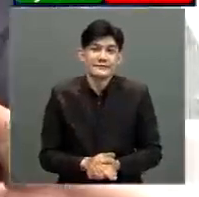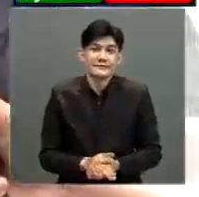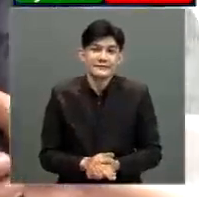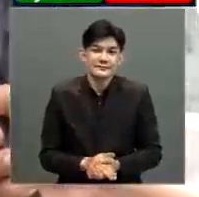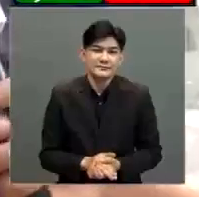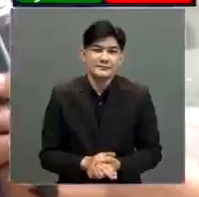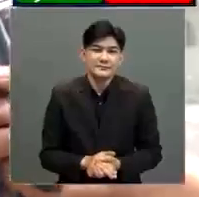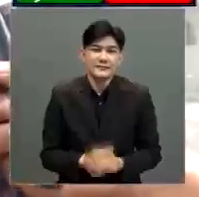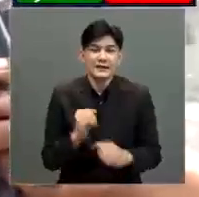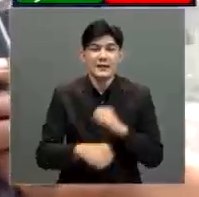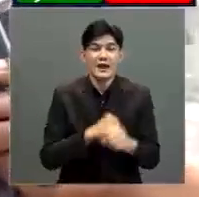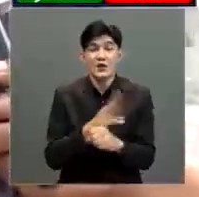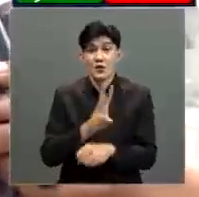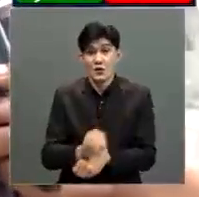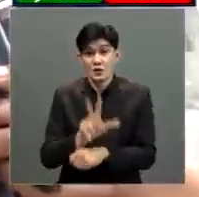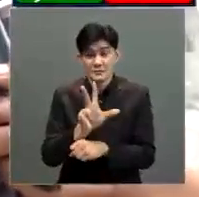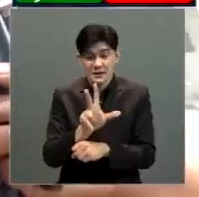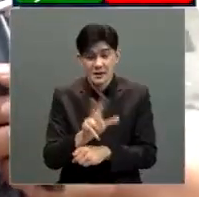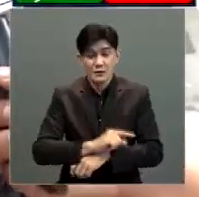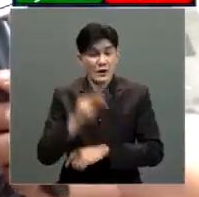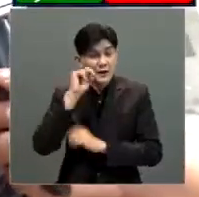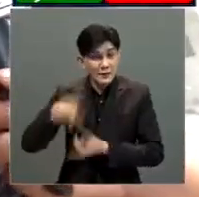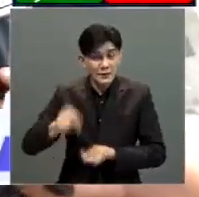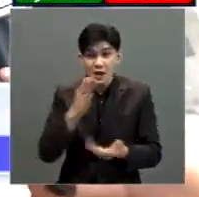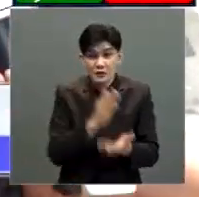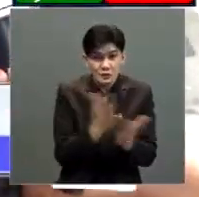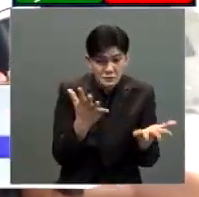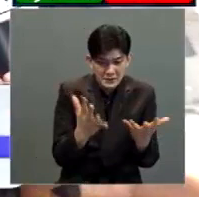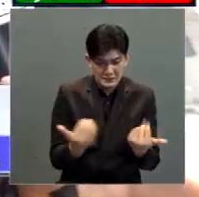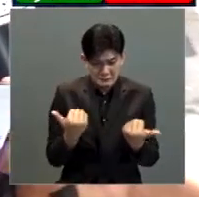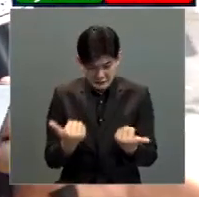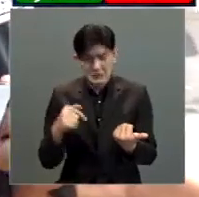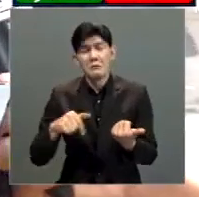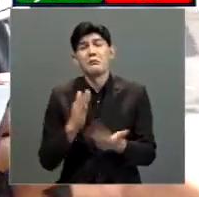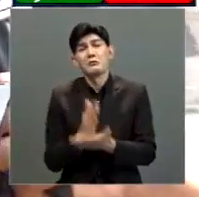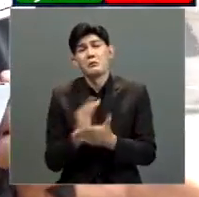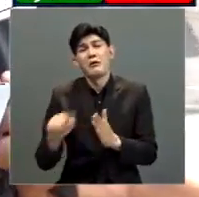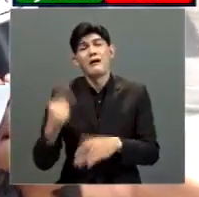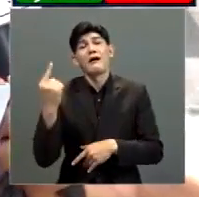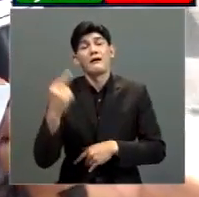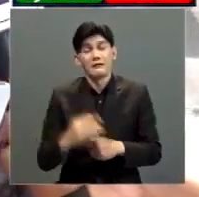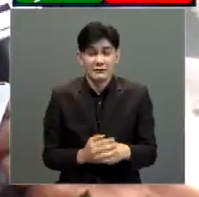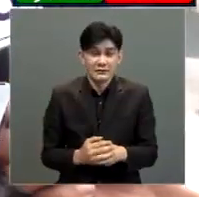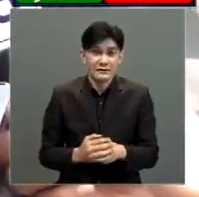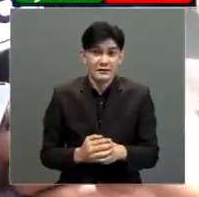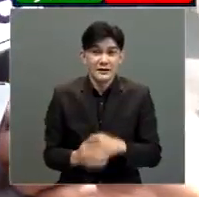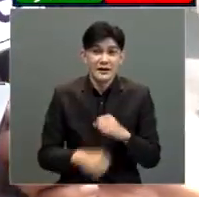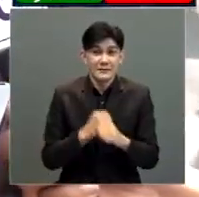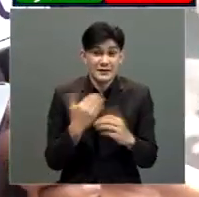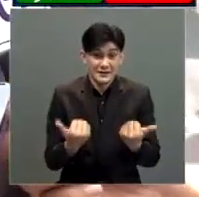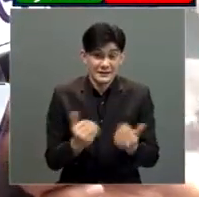ตอนนี้อายุ63ไม่เคยหยุดสงกรานต์เลยก็มีปีนี้ต้องมาหยุดไม่ต้องปีนี้ไม่ได้หยุ